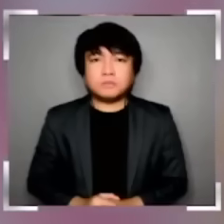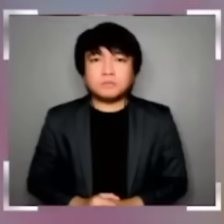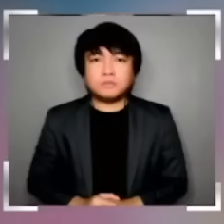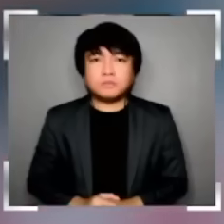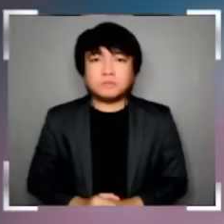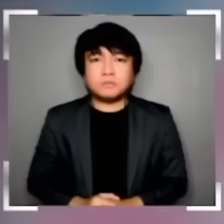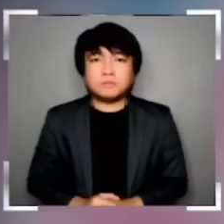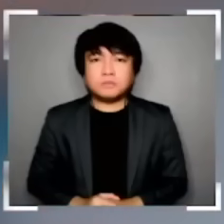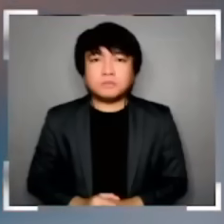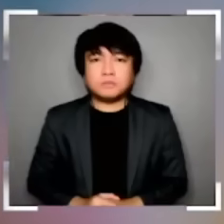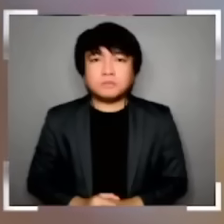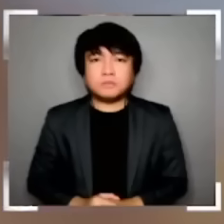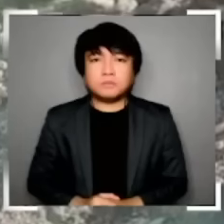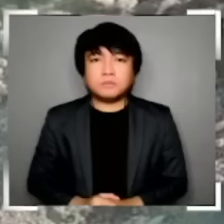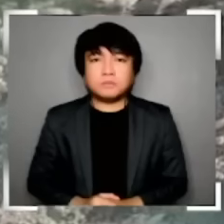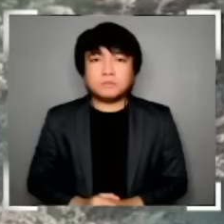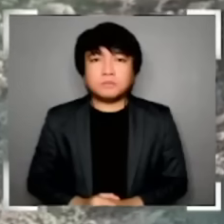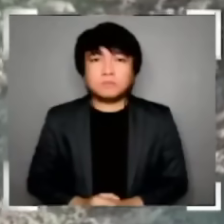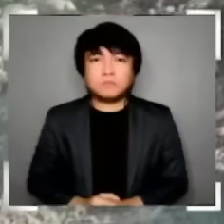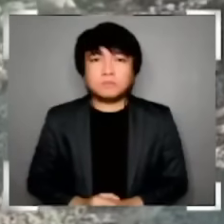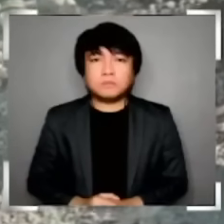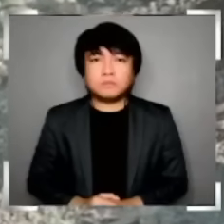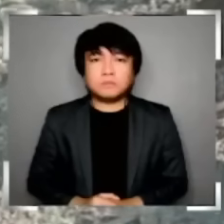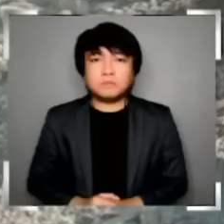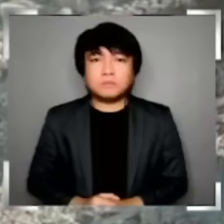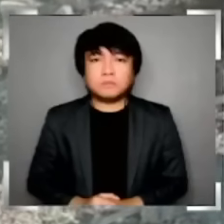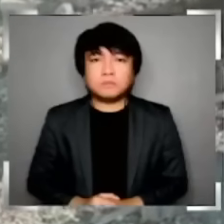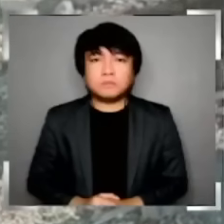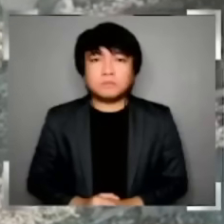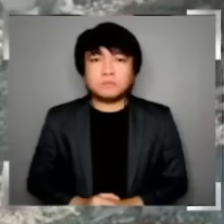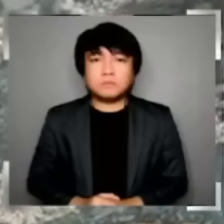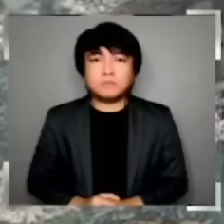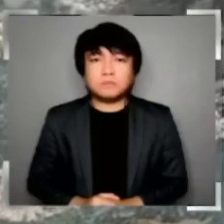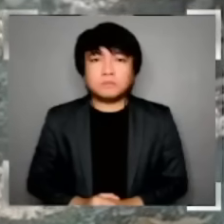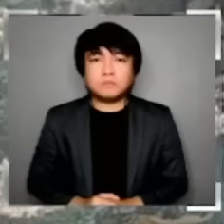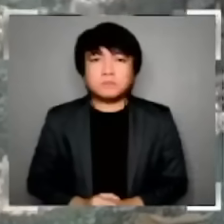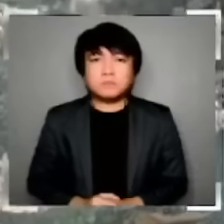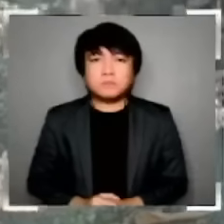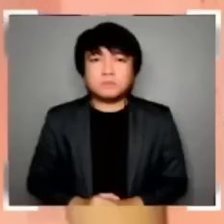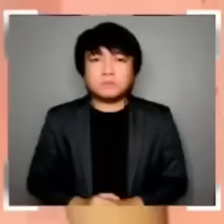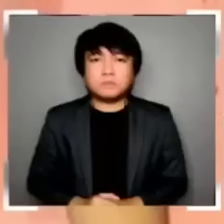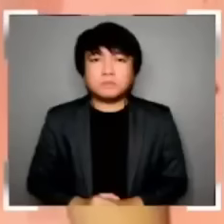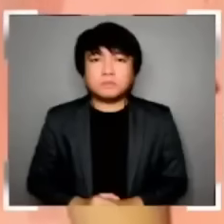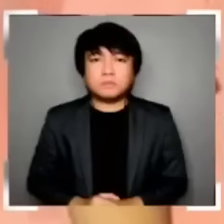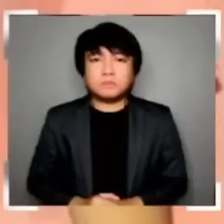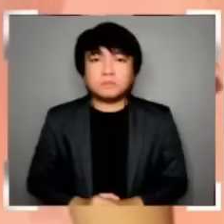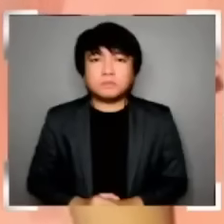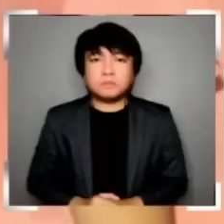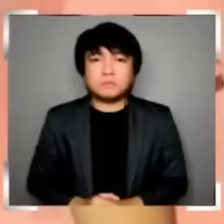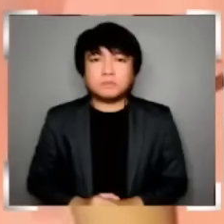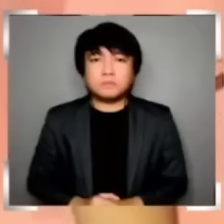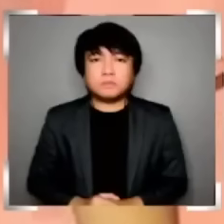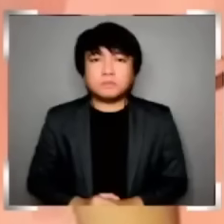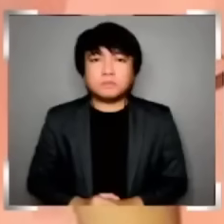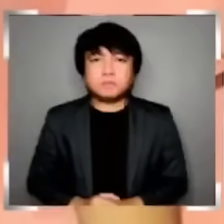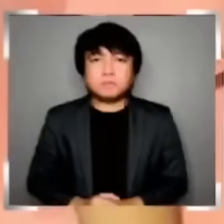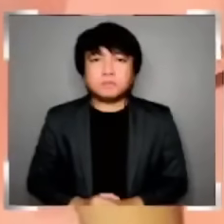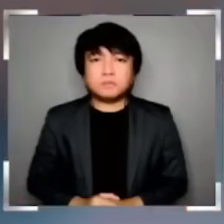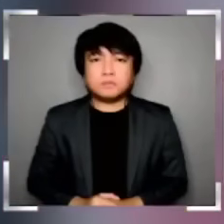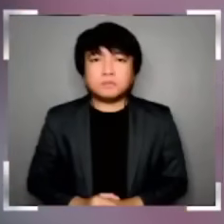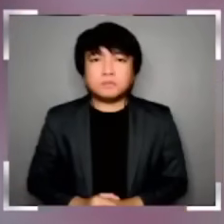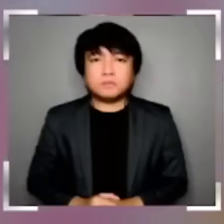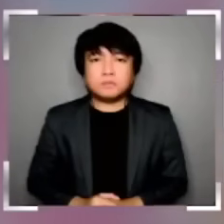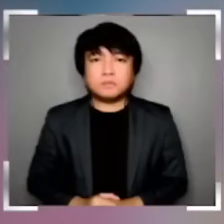kasi meron pa yung lusot niya. Kinuha ng residente ang sanggol. Nilinisan, binihisan at inireport sa